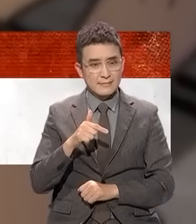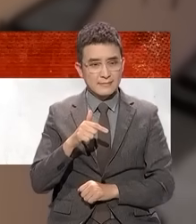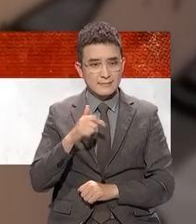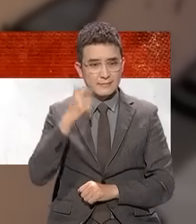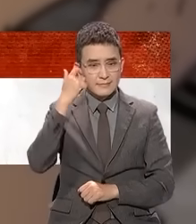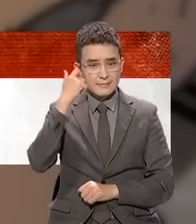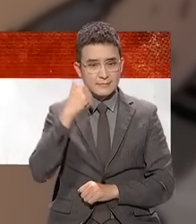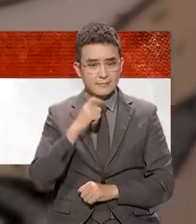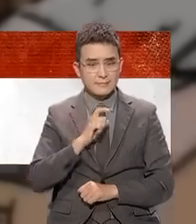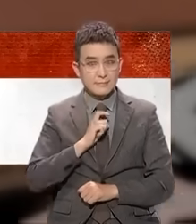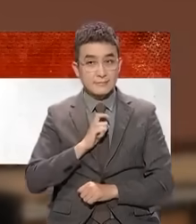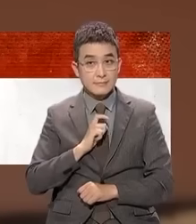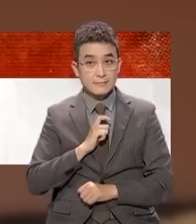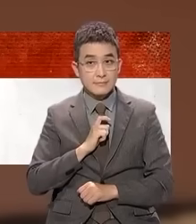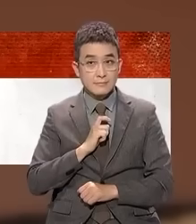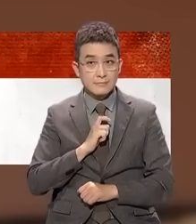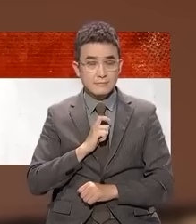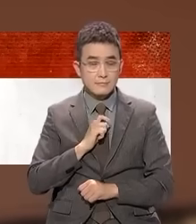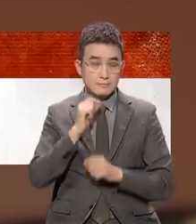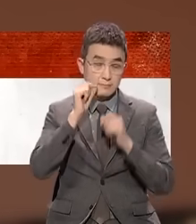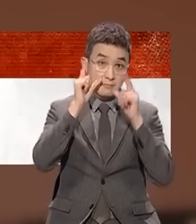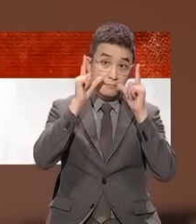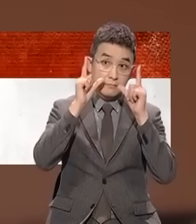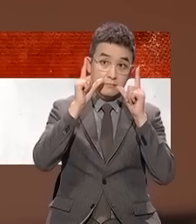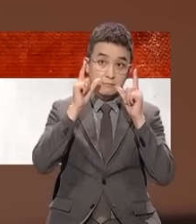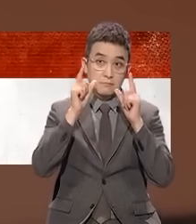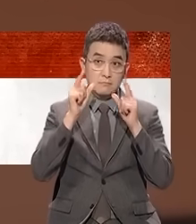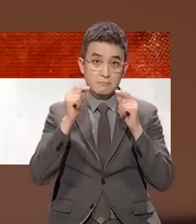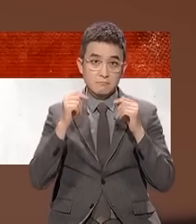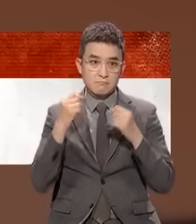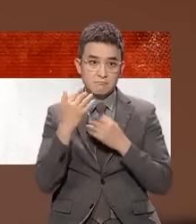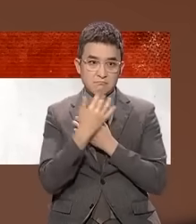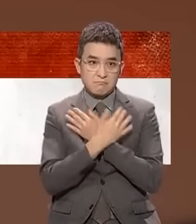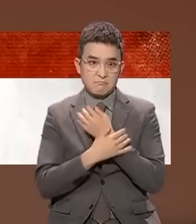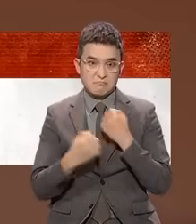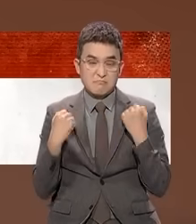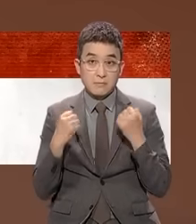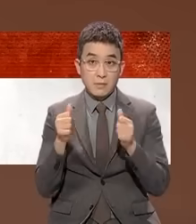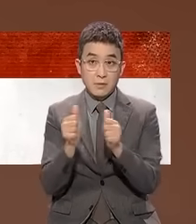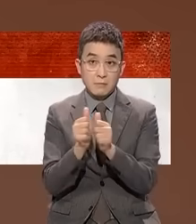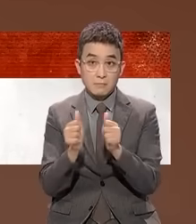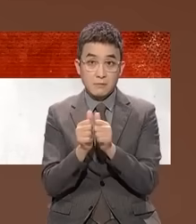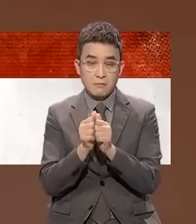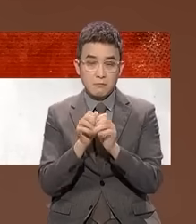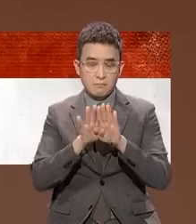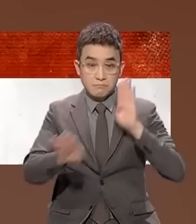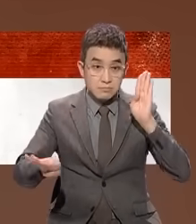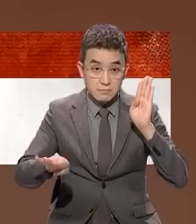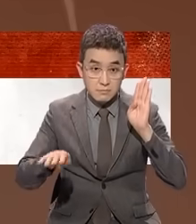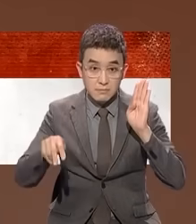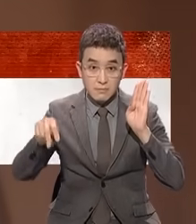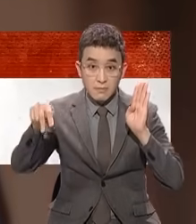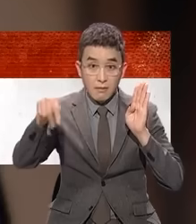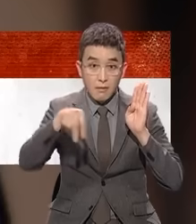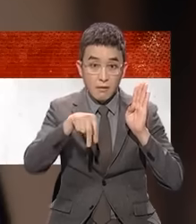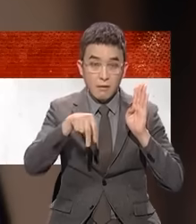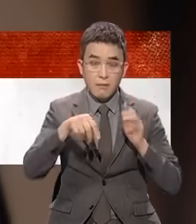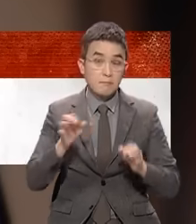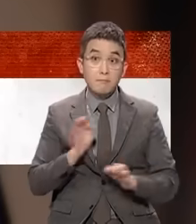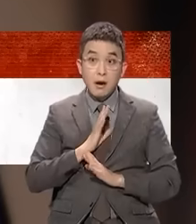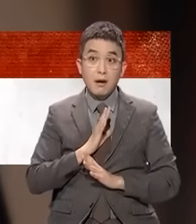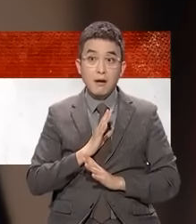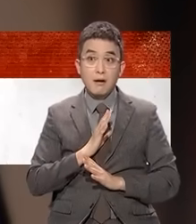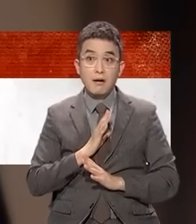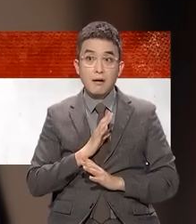느낌에 눈을 떠보니까 건장한 남자가 저희 침대를 내려다보고 얼마나 놀라셨겠어요, 그 순간에? 있었습니다. 아유,